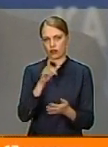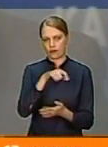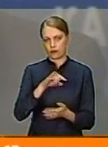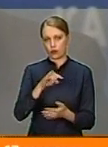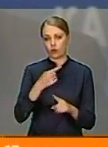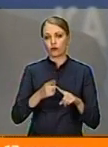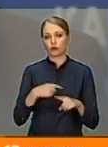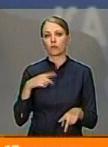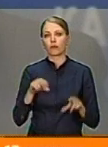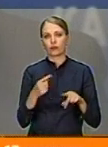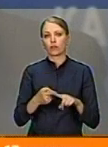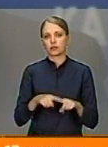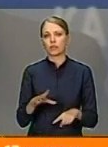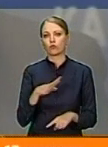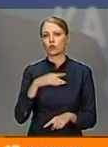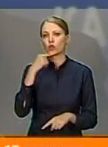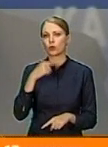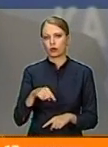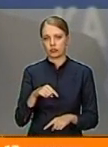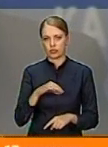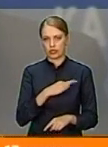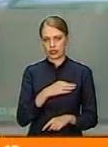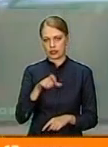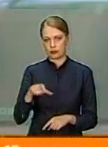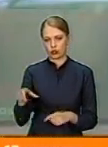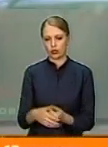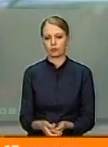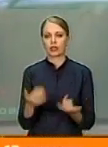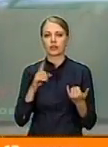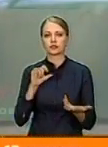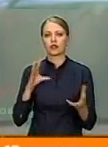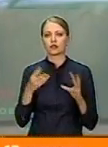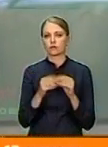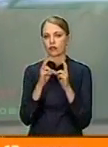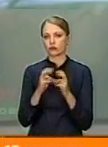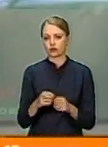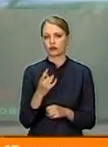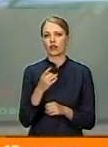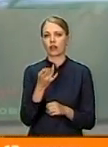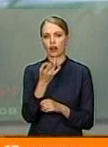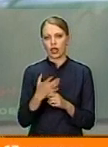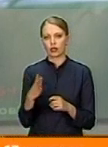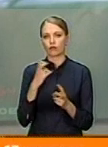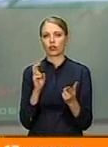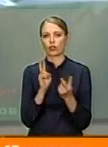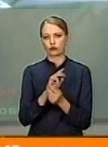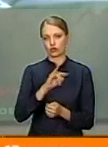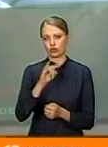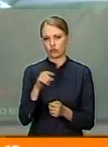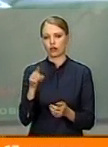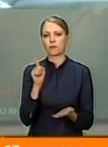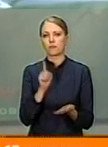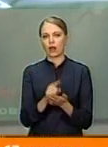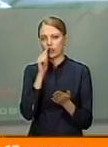Тому ми вважаємо, що це були російські інструктори. За результатами розслідування, ракета рухалася назустріч літакові. Вона